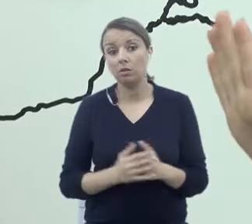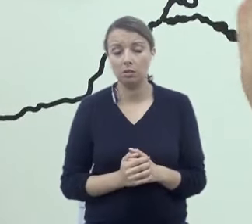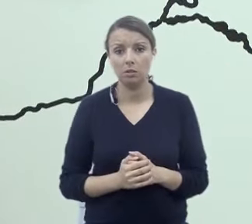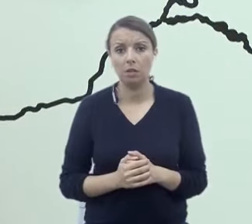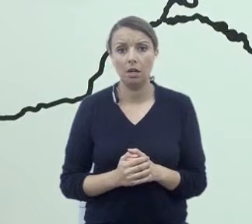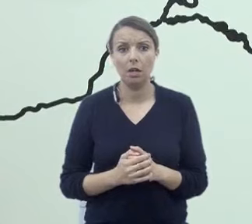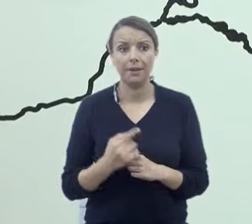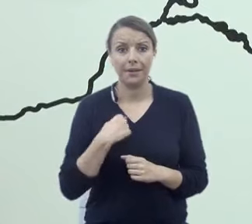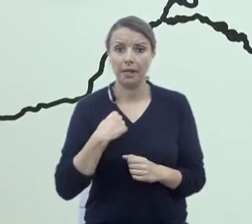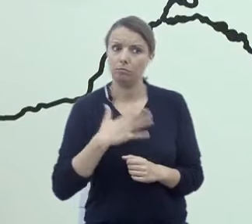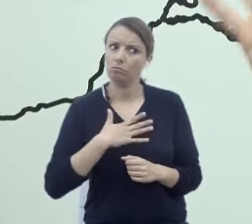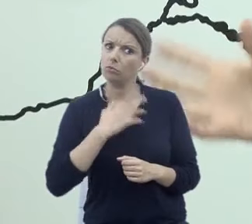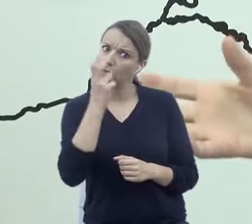oni